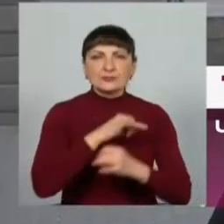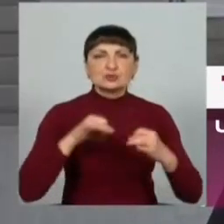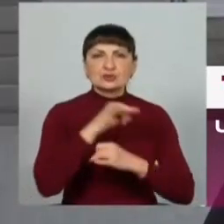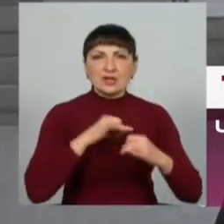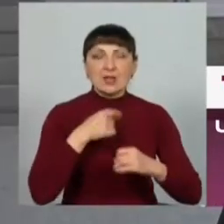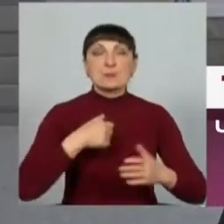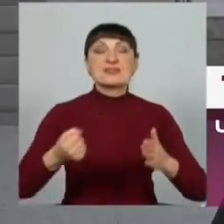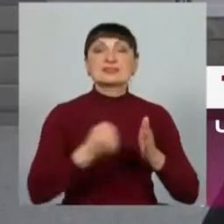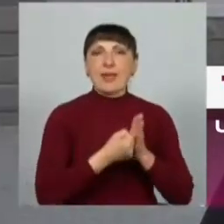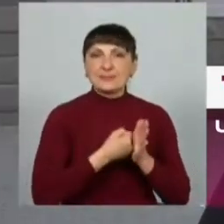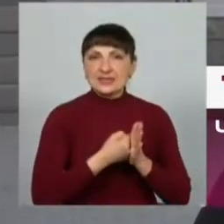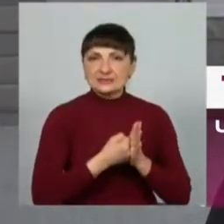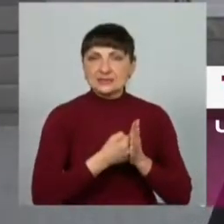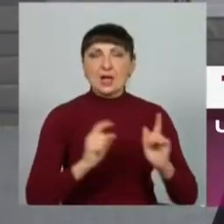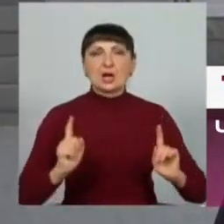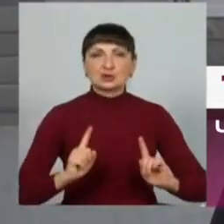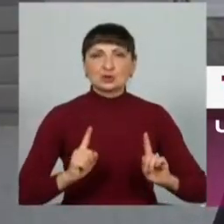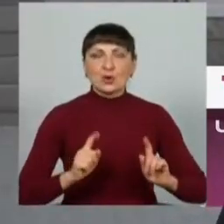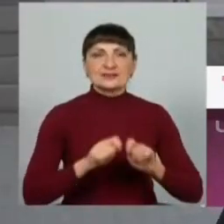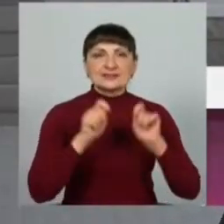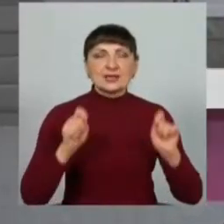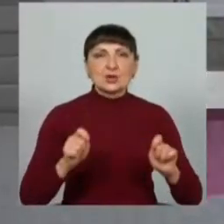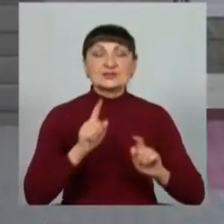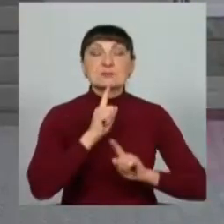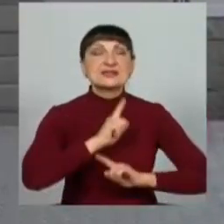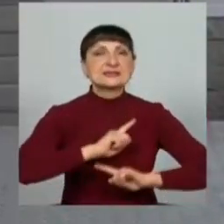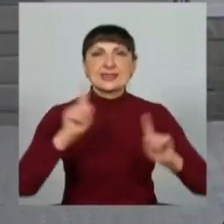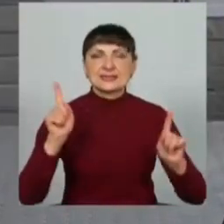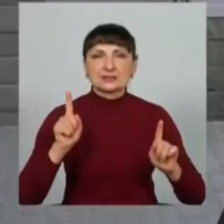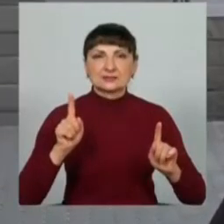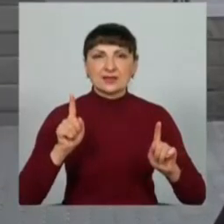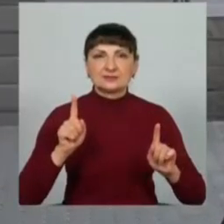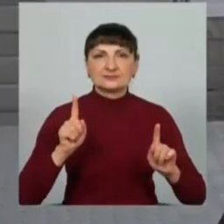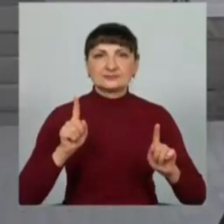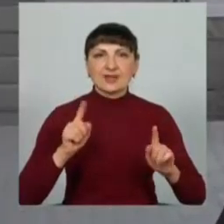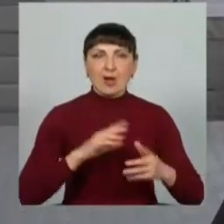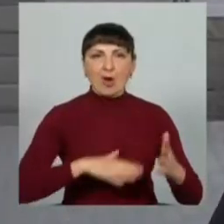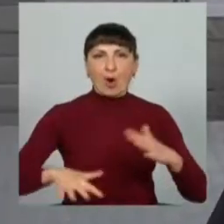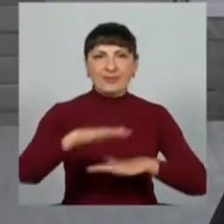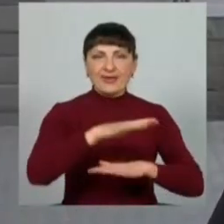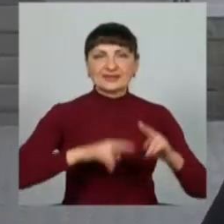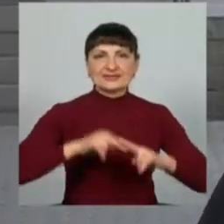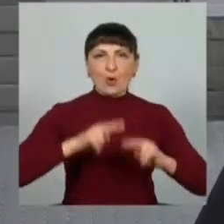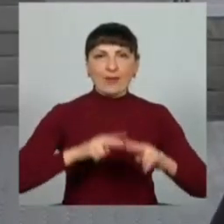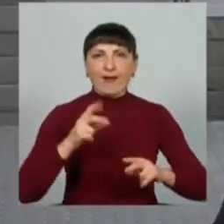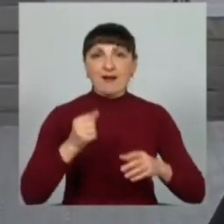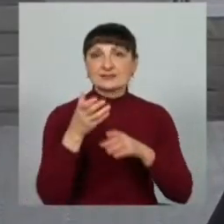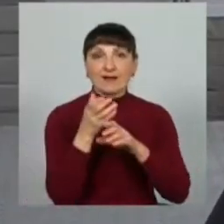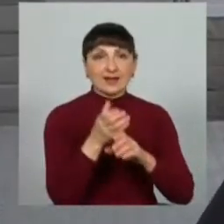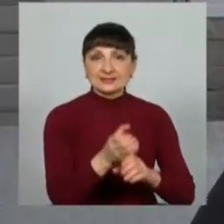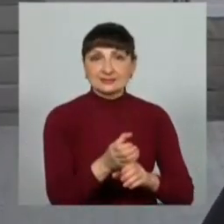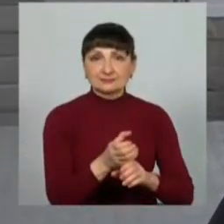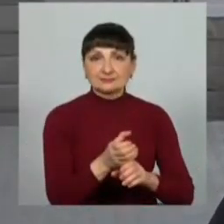мы добились того, что создается беспрецедентный такой объект строительства, который сократил по